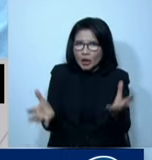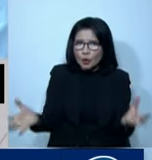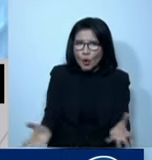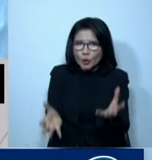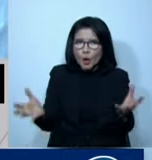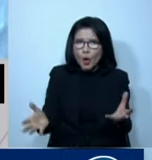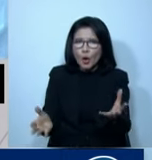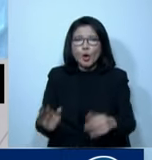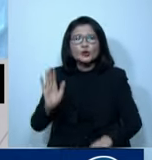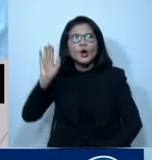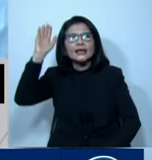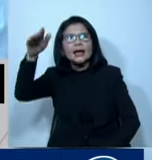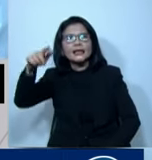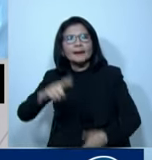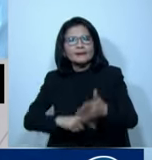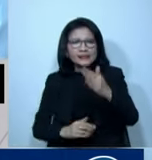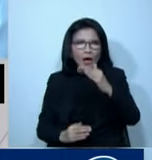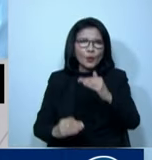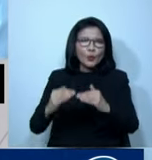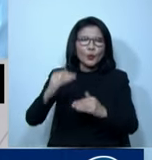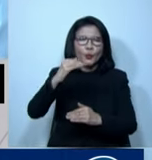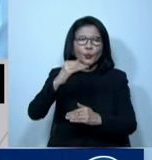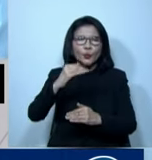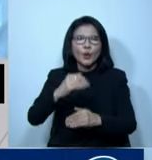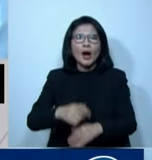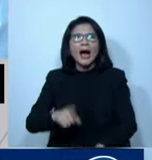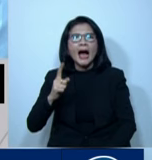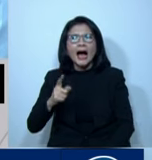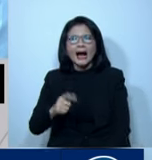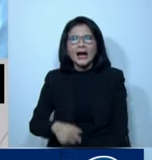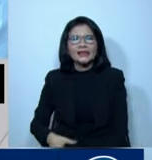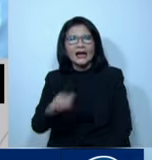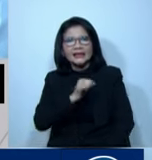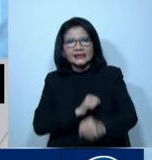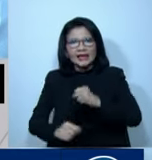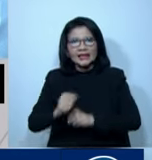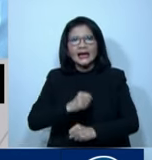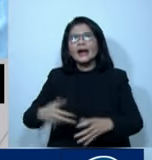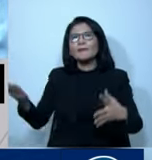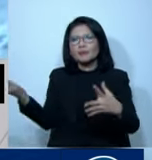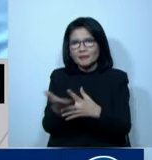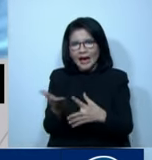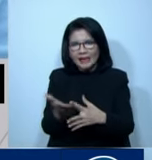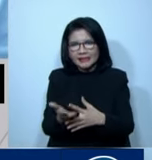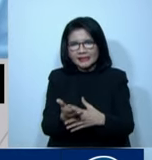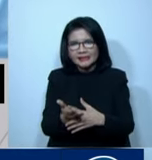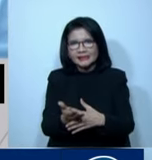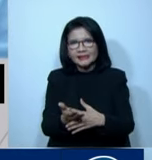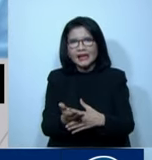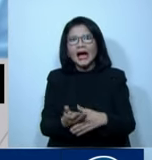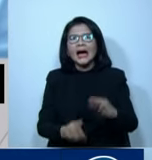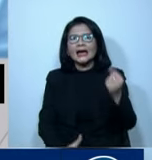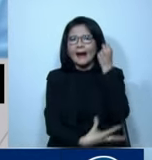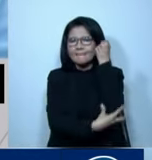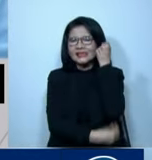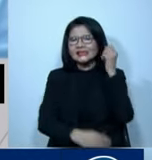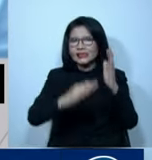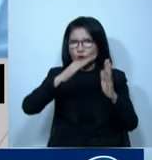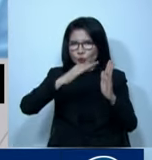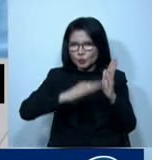untuk kemudian mereka bisa naik ada juga tindakan afirmasi sekaligus untuk menurunkan kemiskinan